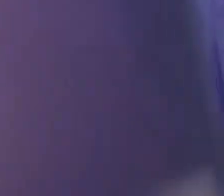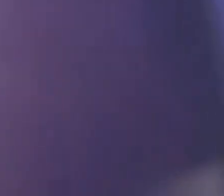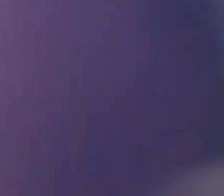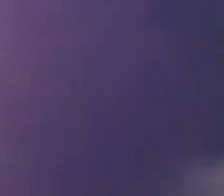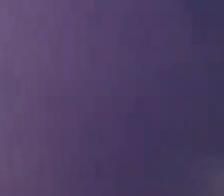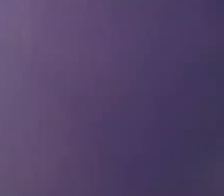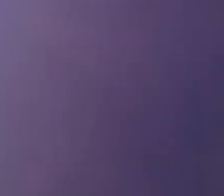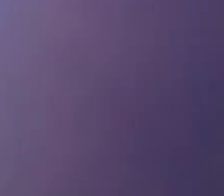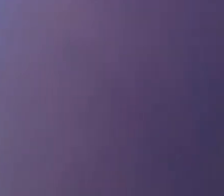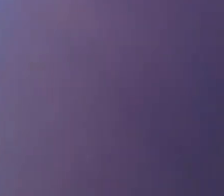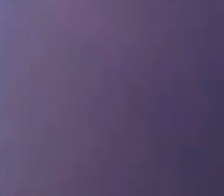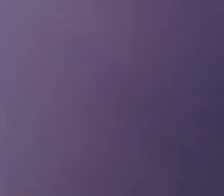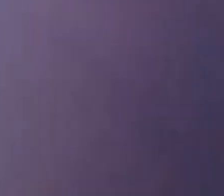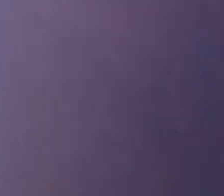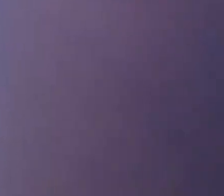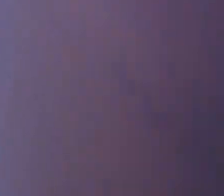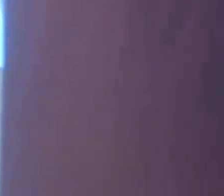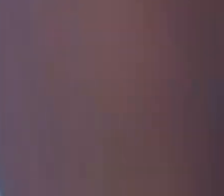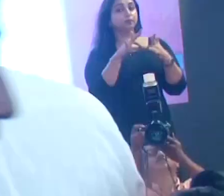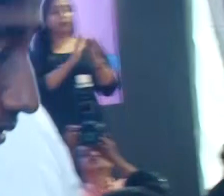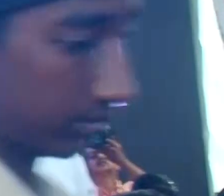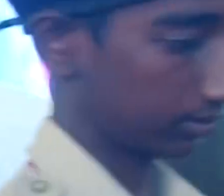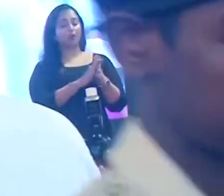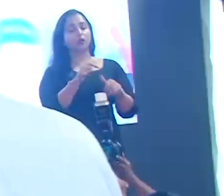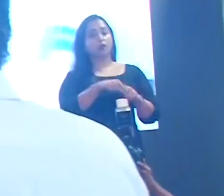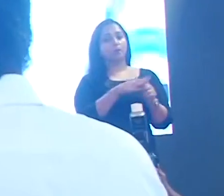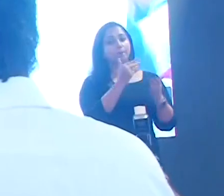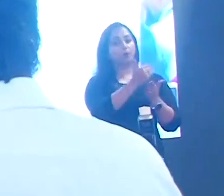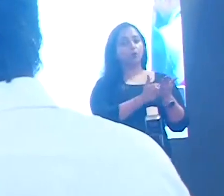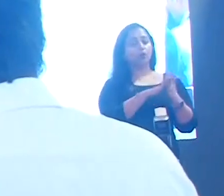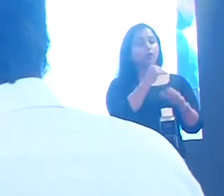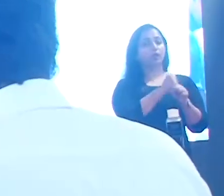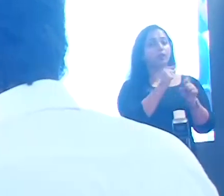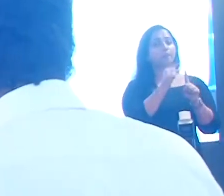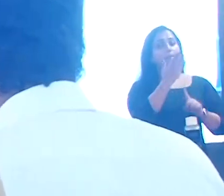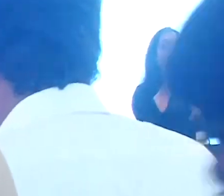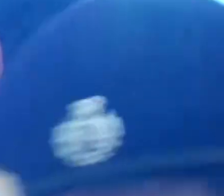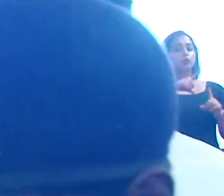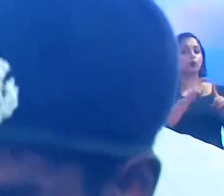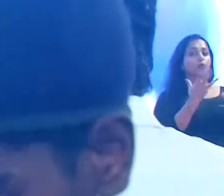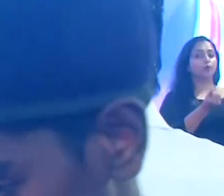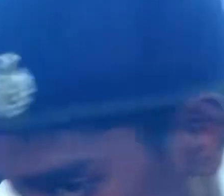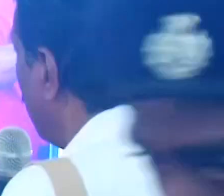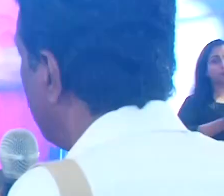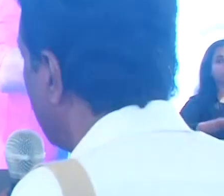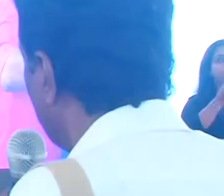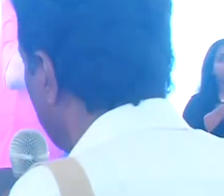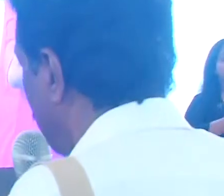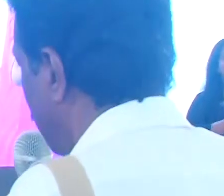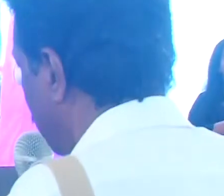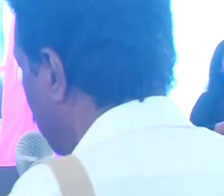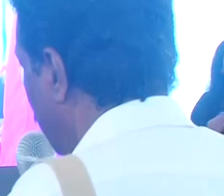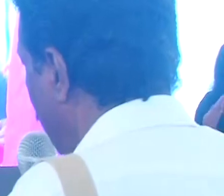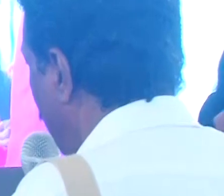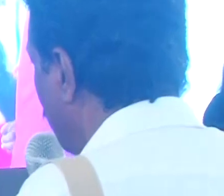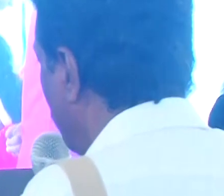തന്നെ നടപ്പിലാക്കിയ മെറിറ്റോറിയൽ സ്കോളർഷിപ്പ് ഗ്രാമപഞ്ചായത്ത് നടപ്പിലാക്കണമെന്നുള്ള ഉത്തരവ് വന്നതോടുകൂടി അധിക ബാധ്യത ഗ്രാമപഞ്ചായത്തുകൾ ഏറ്റെടുക്കേണ്ടി